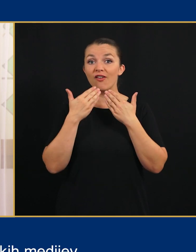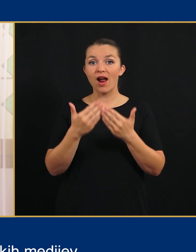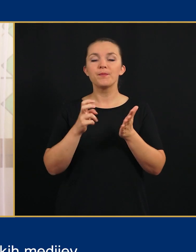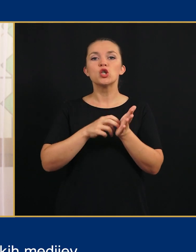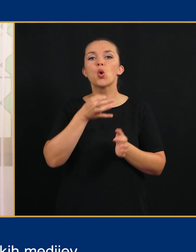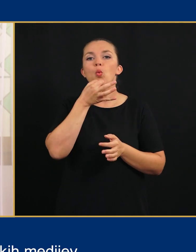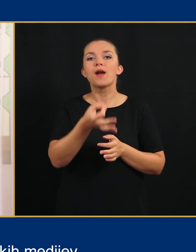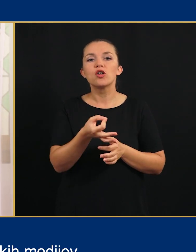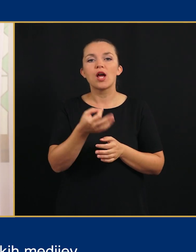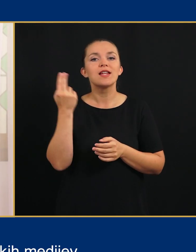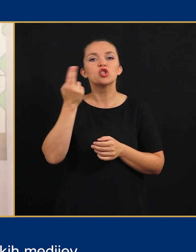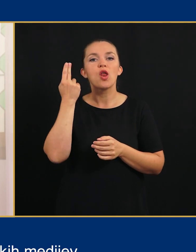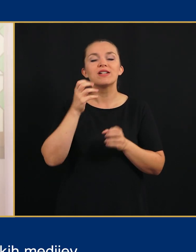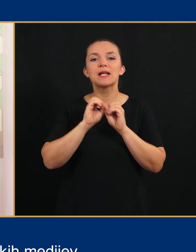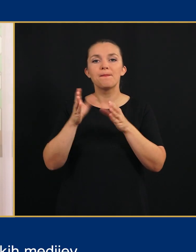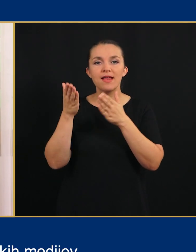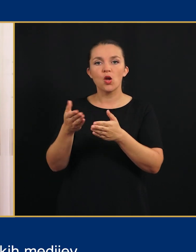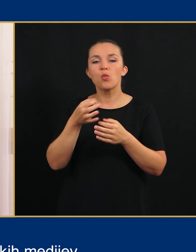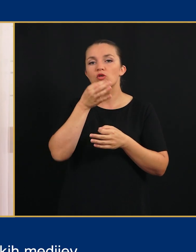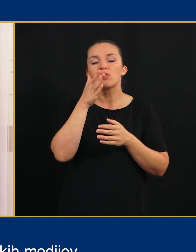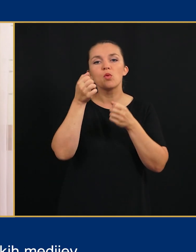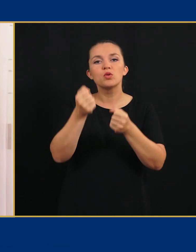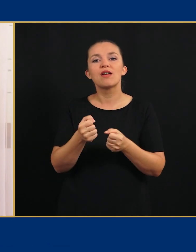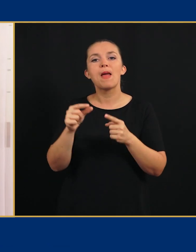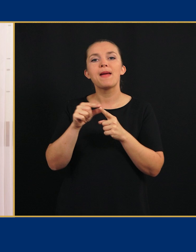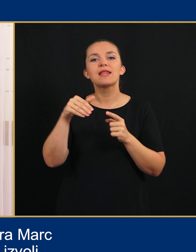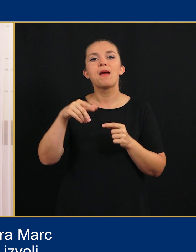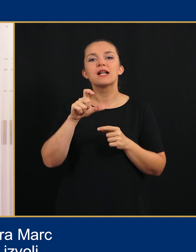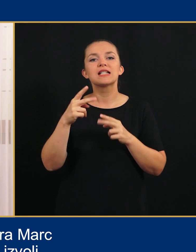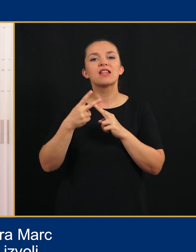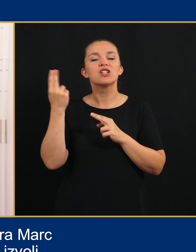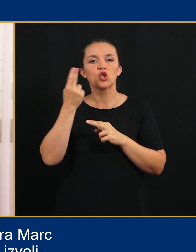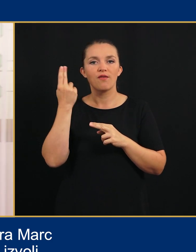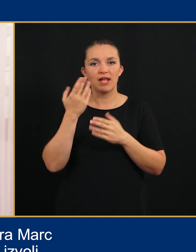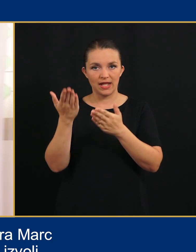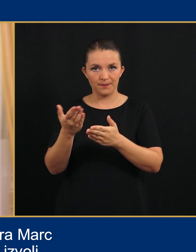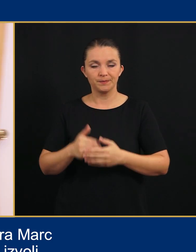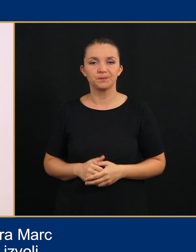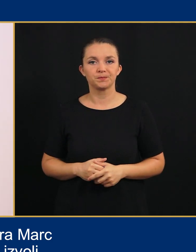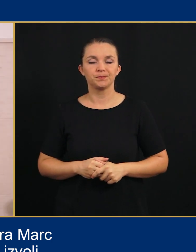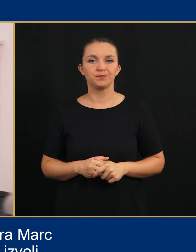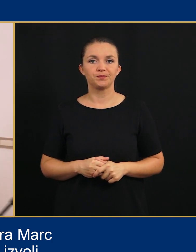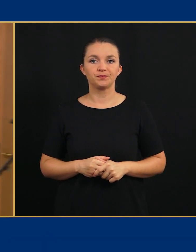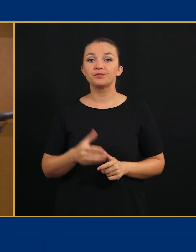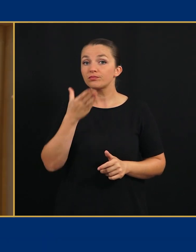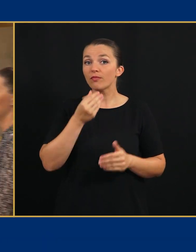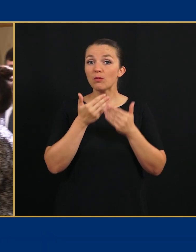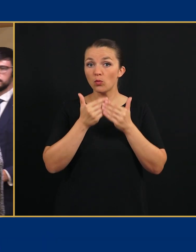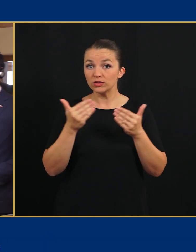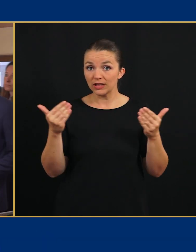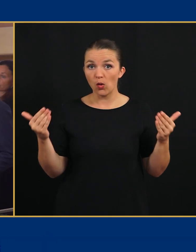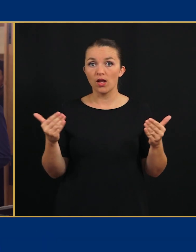Hvala. Še vprašanje slovenskih medijev. Vprašanje bo zastavila Petra Marc, TV Slovenija. Petra, izvoli.